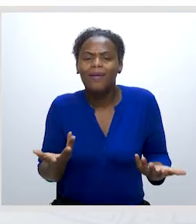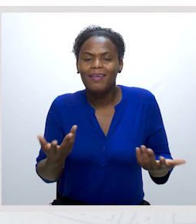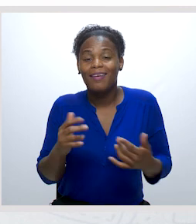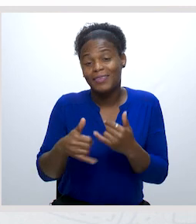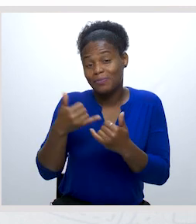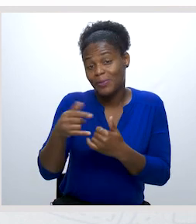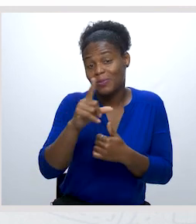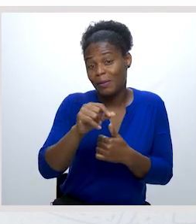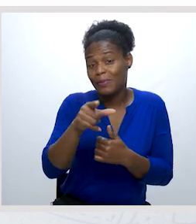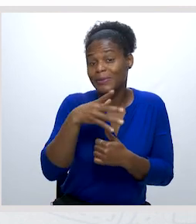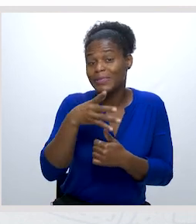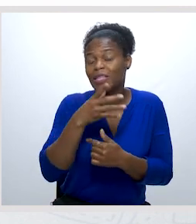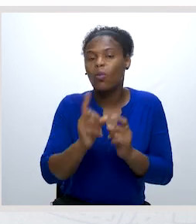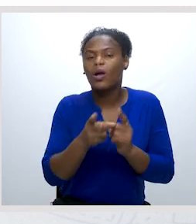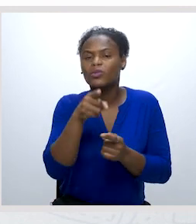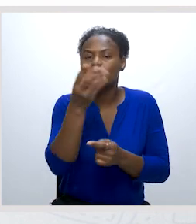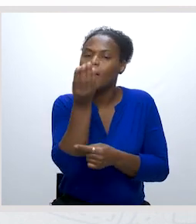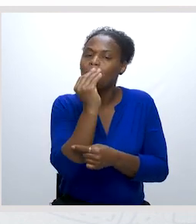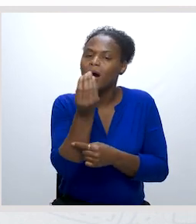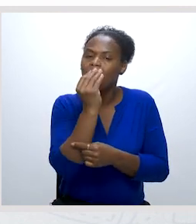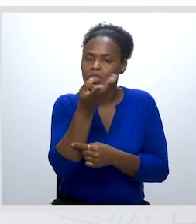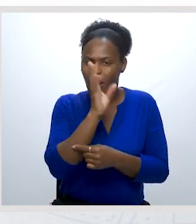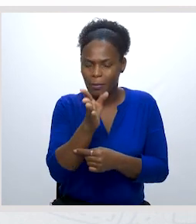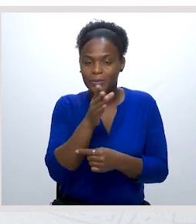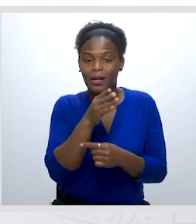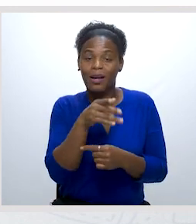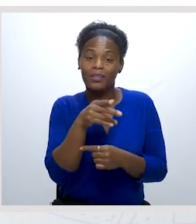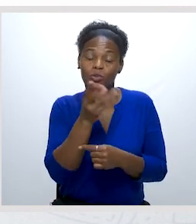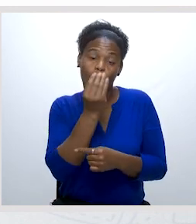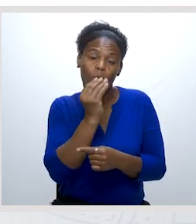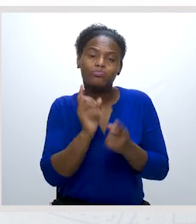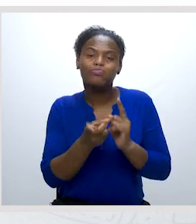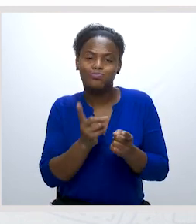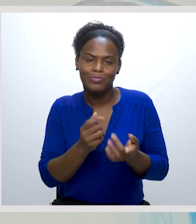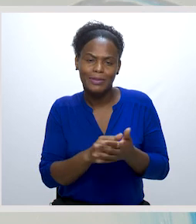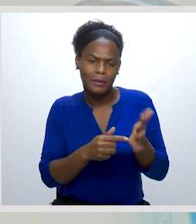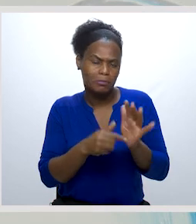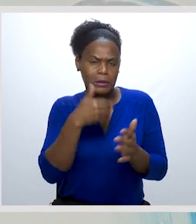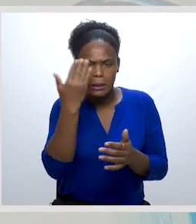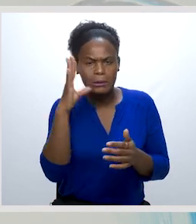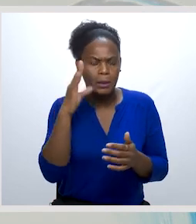aussi qu'est-ce que tu manges d'habitude à ce repas. C'est